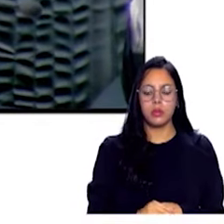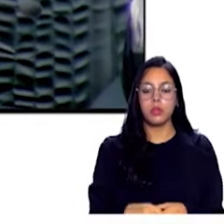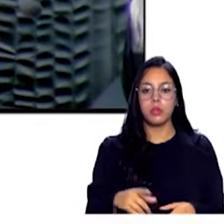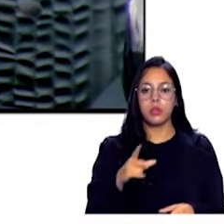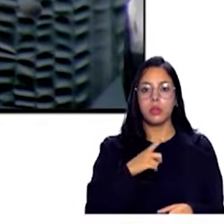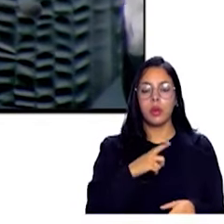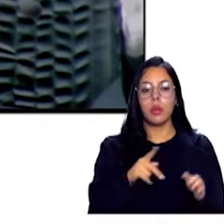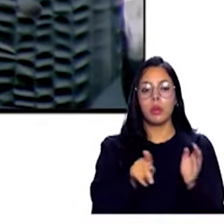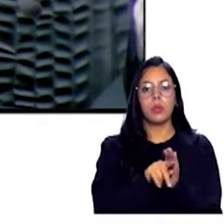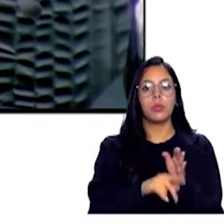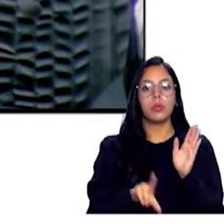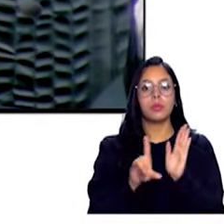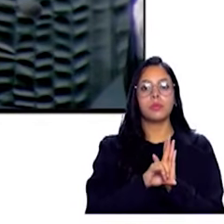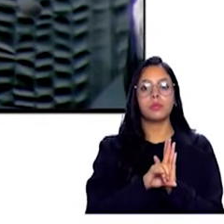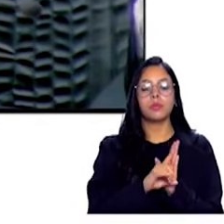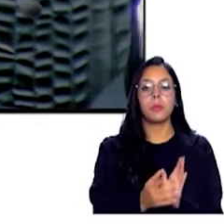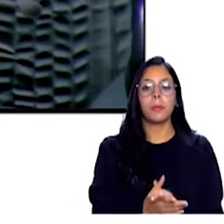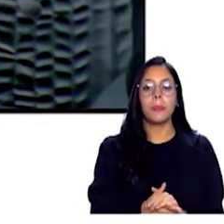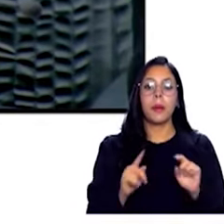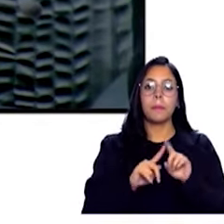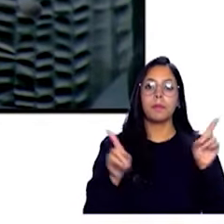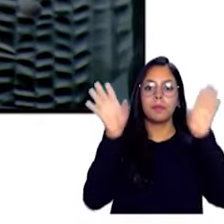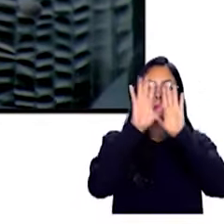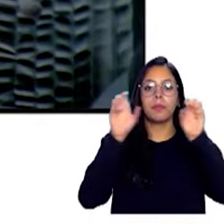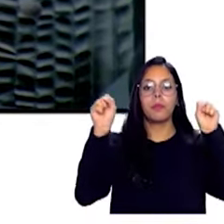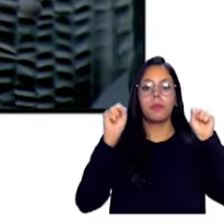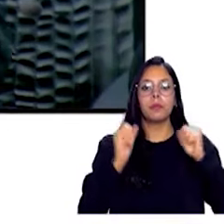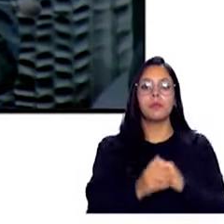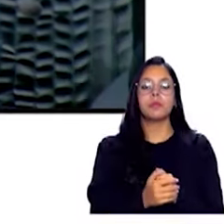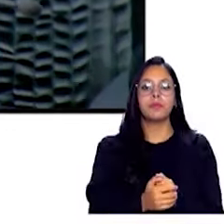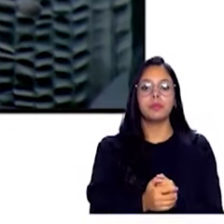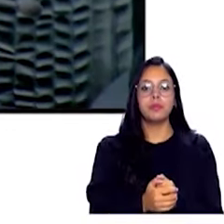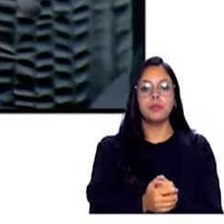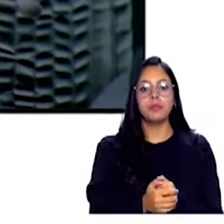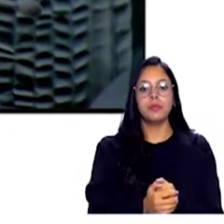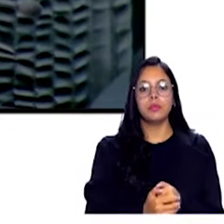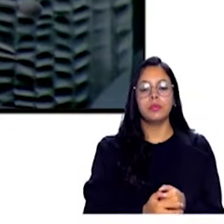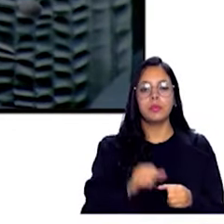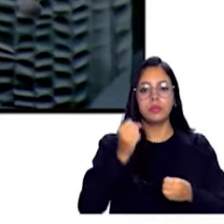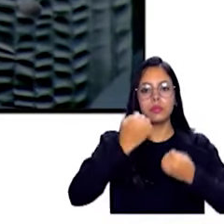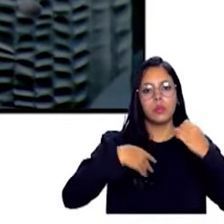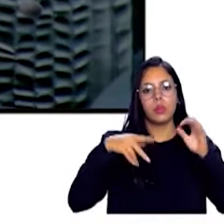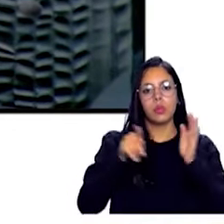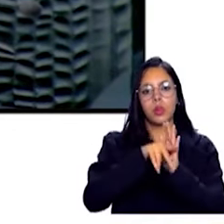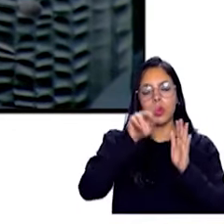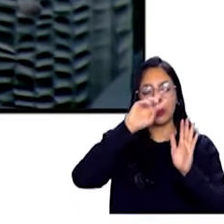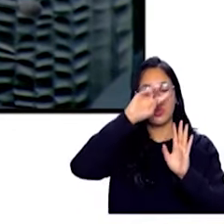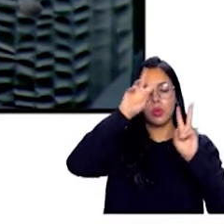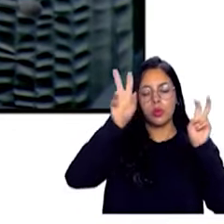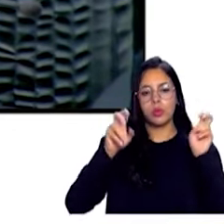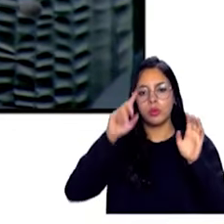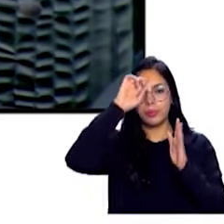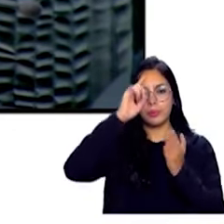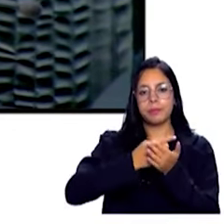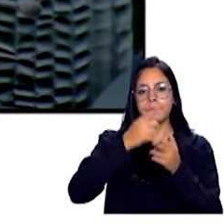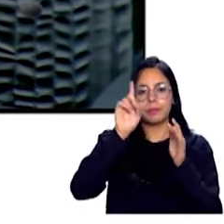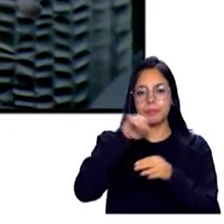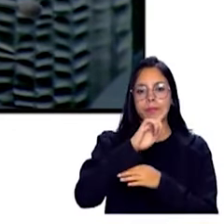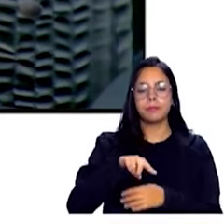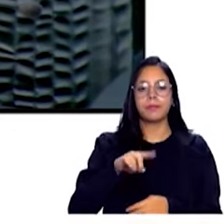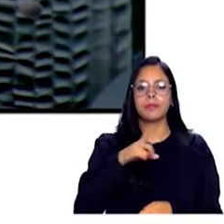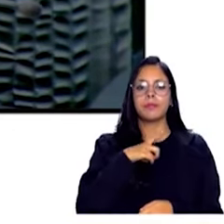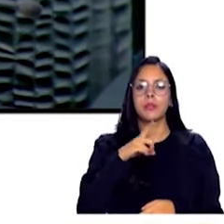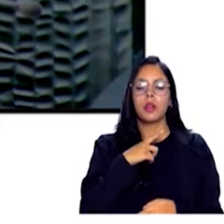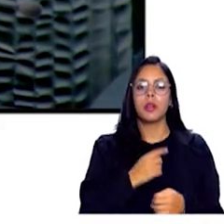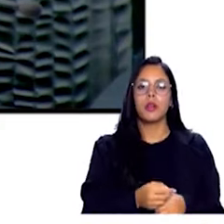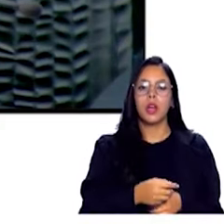aprs cassation ET bien quand Elle voit arriver l'arrêt de la cour de cassation elle l'amine